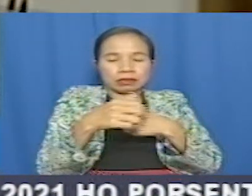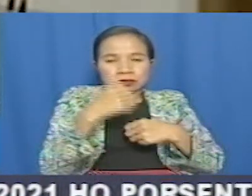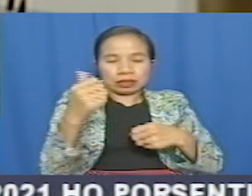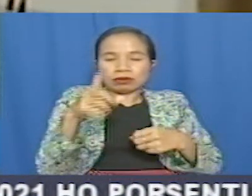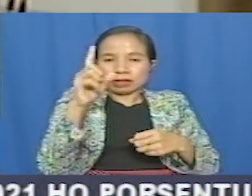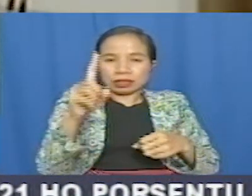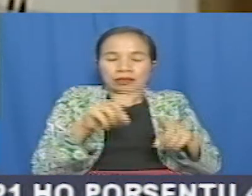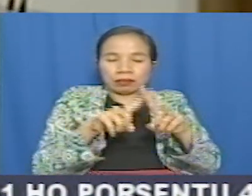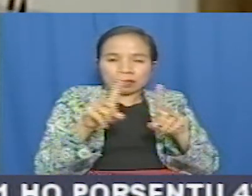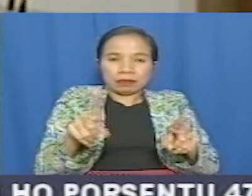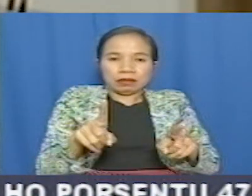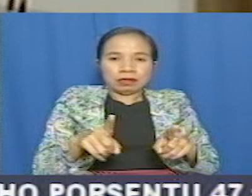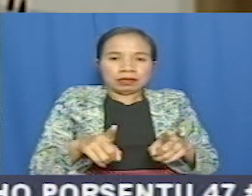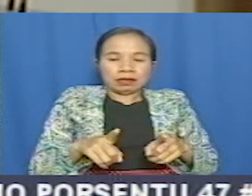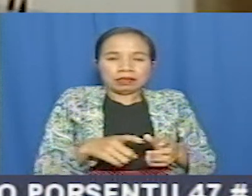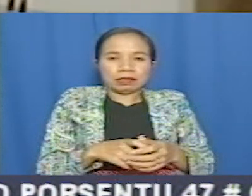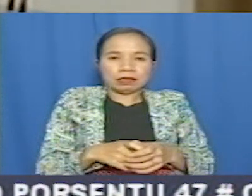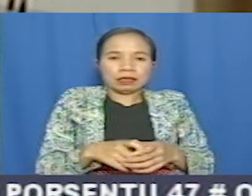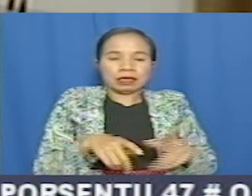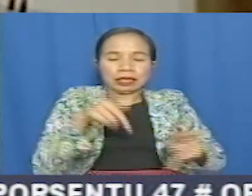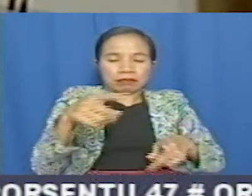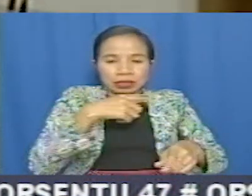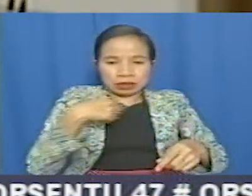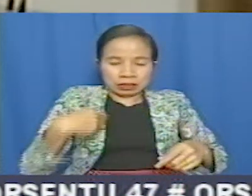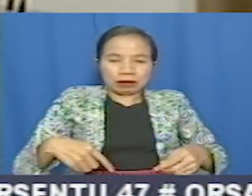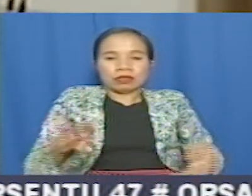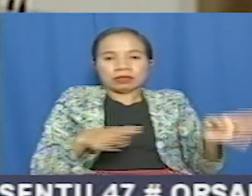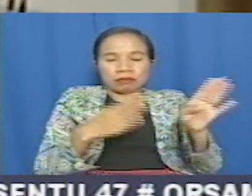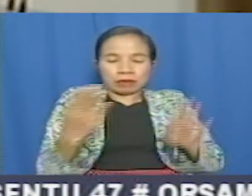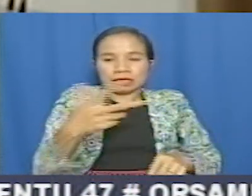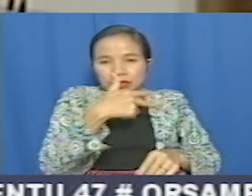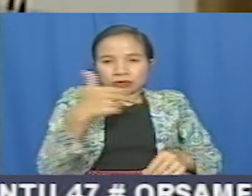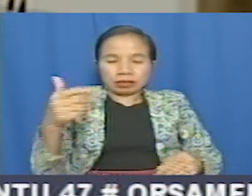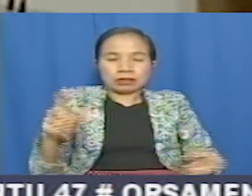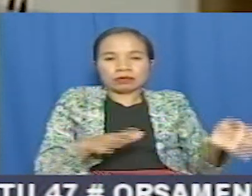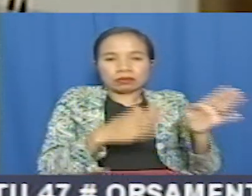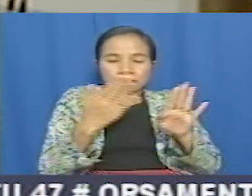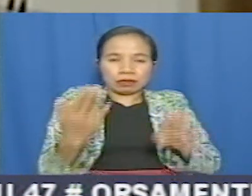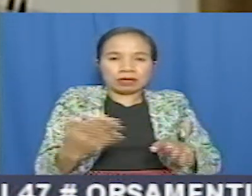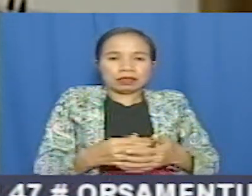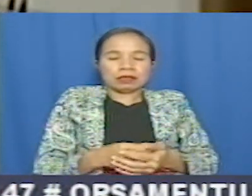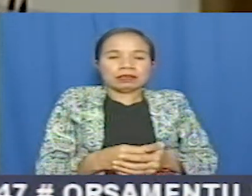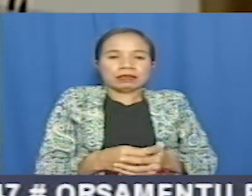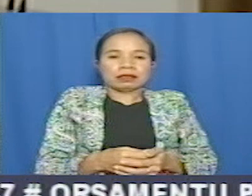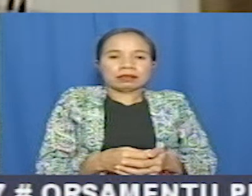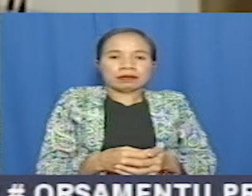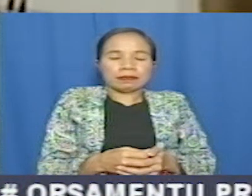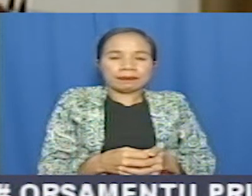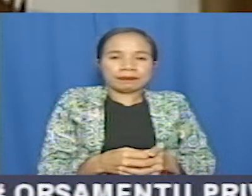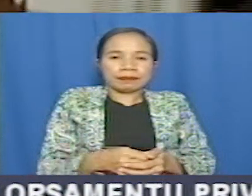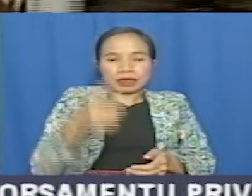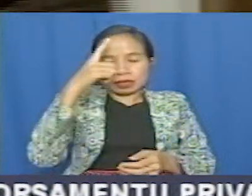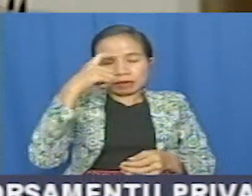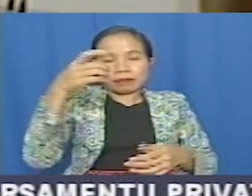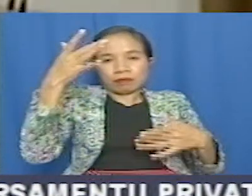dek. Sidadau China seramos ihana mate, ema Indonesia mos mate, ema China mos mate.